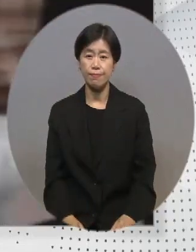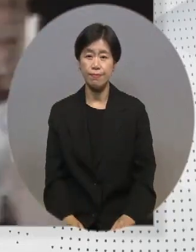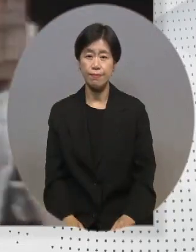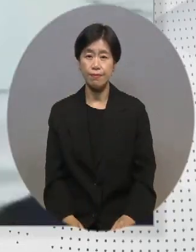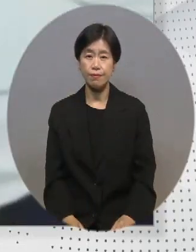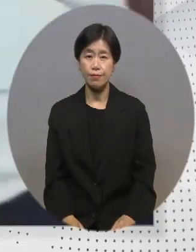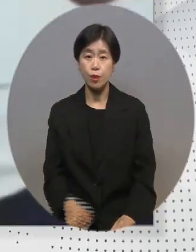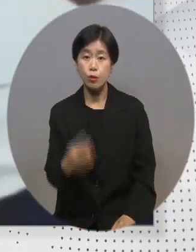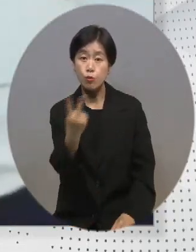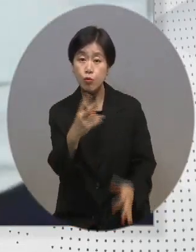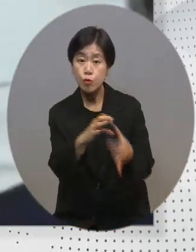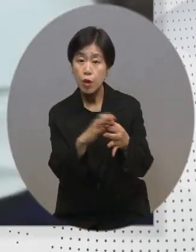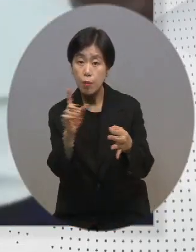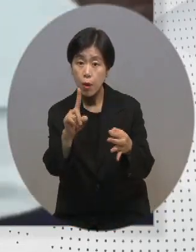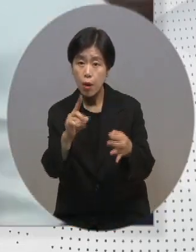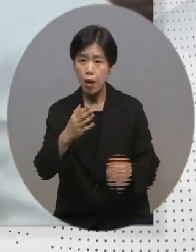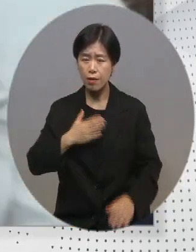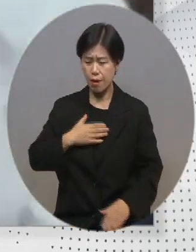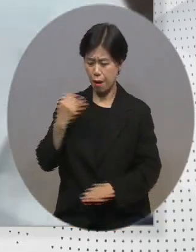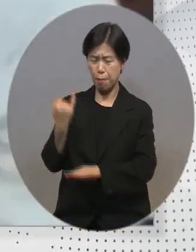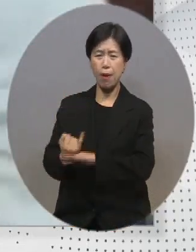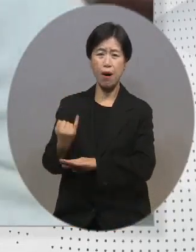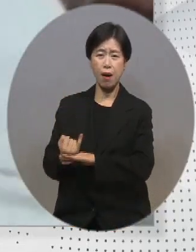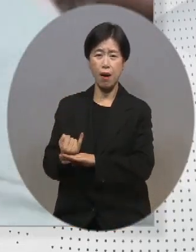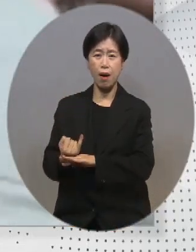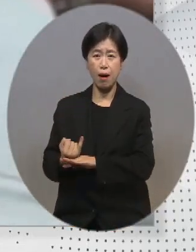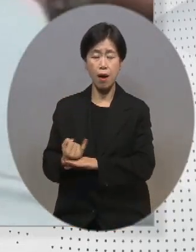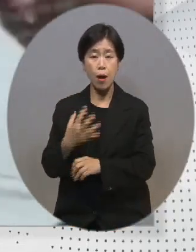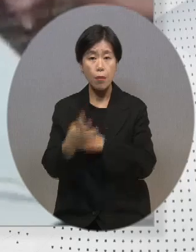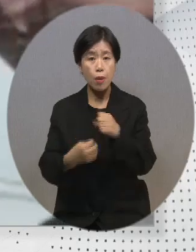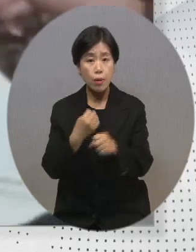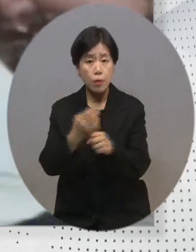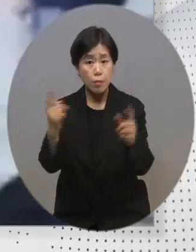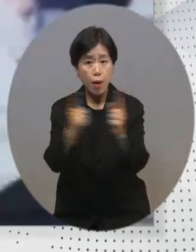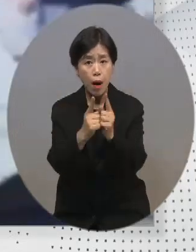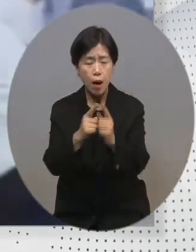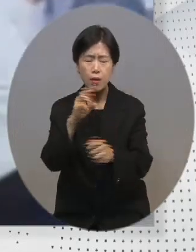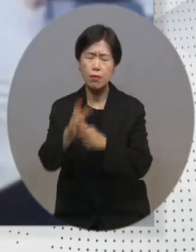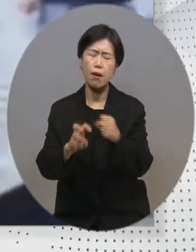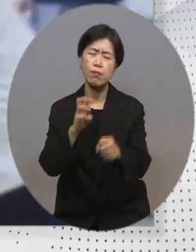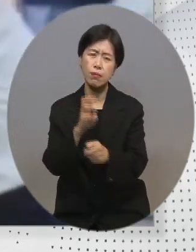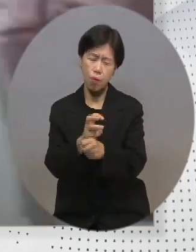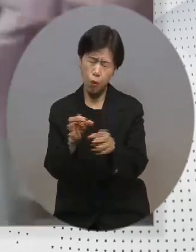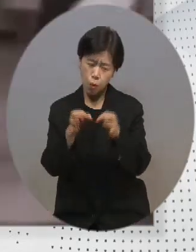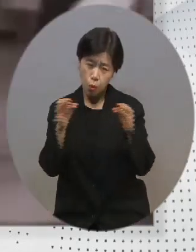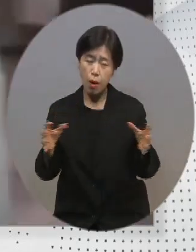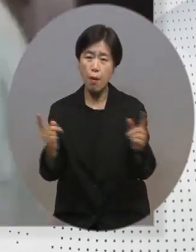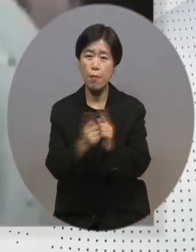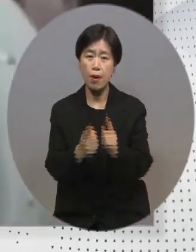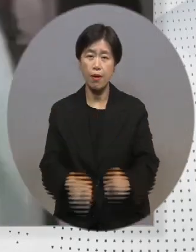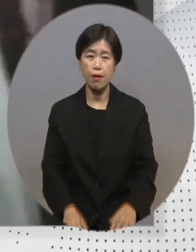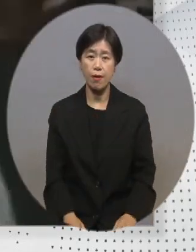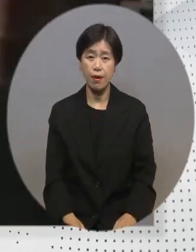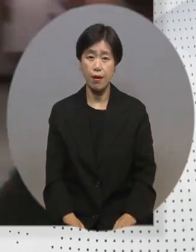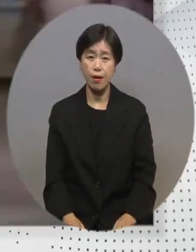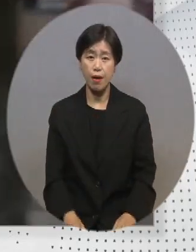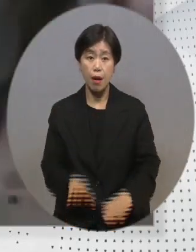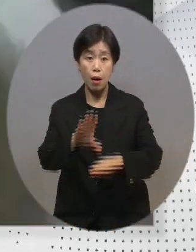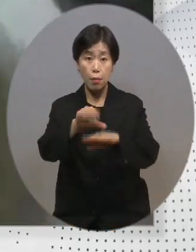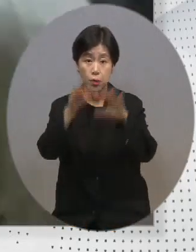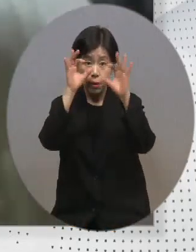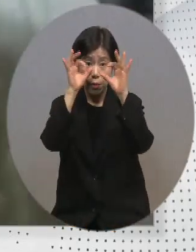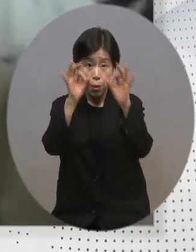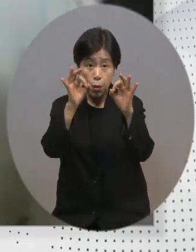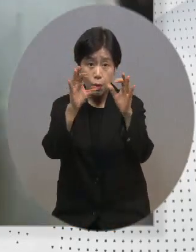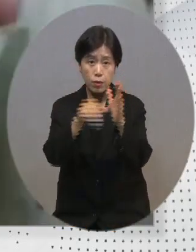어떤 사이신가요? 네, 7만 개 동생이에요. 네, 몇 년 만에? 한 30년 됐죠. 30년이요. 어머니 방송이 진행되는 동안